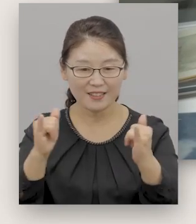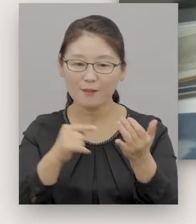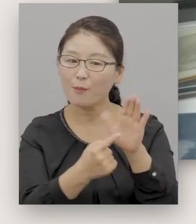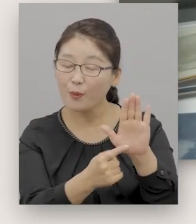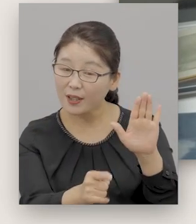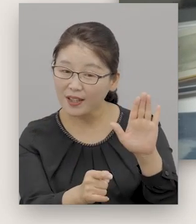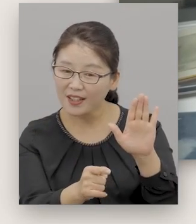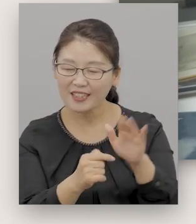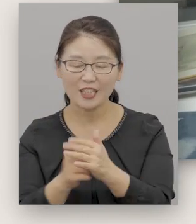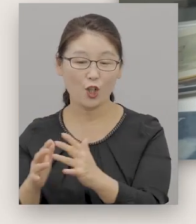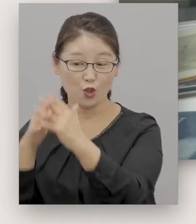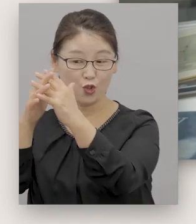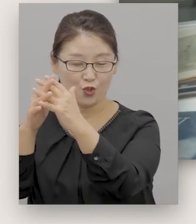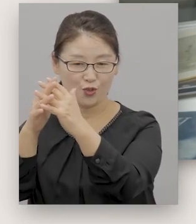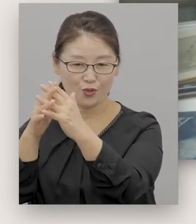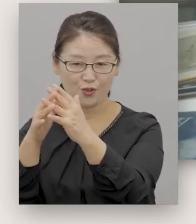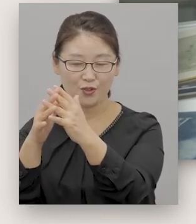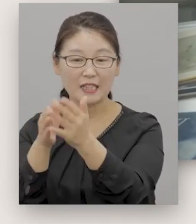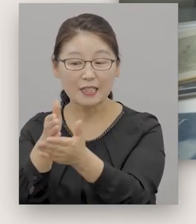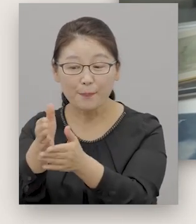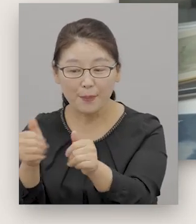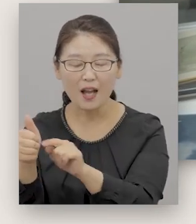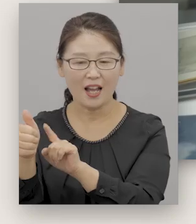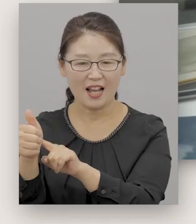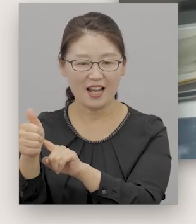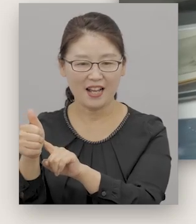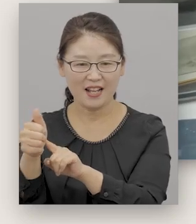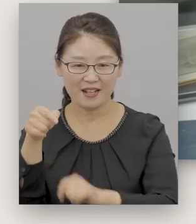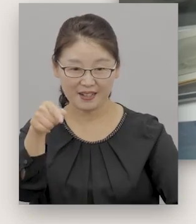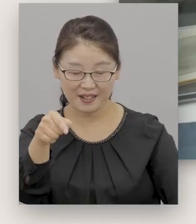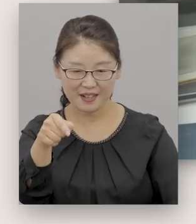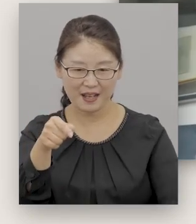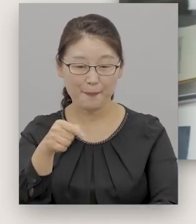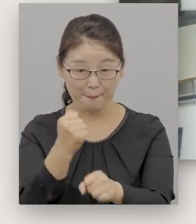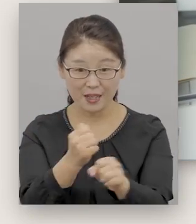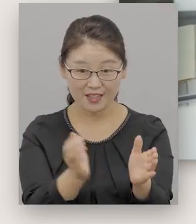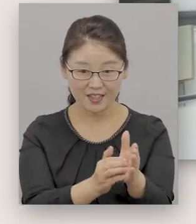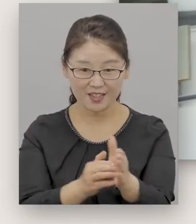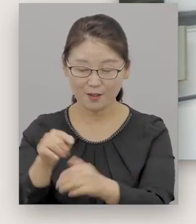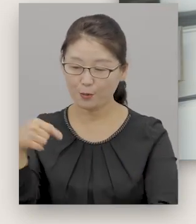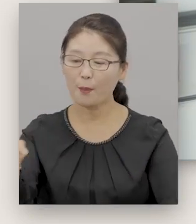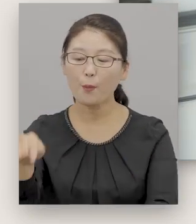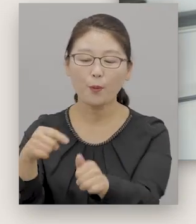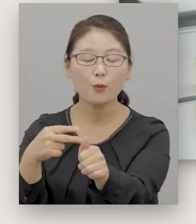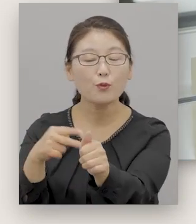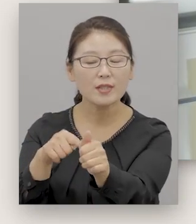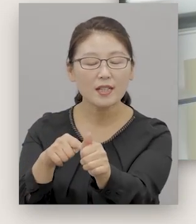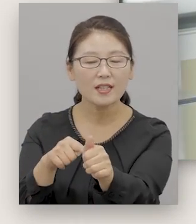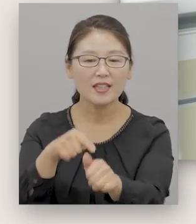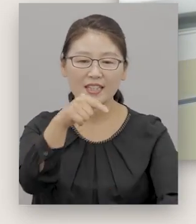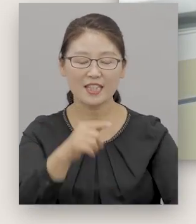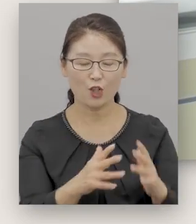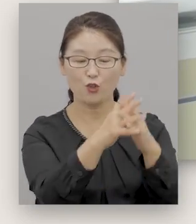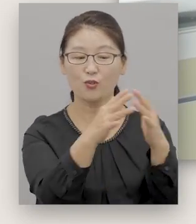프레데릭 키슬러라는 어떤 건축가의 작업입니다. 그리고 이제 이거 같은 경우는 뒷샹이 이제 키슬러와